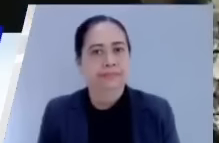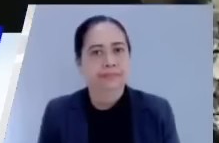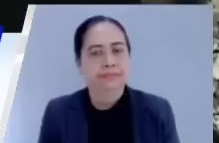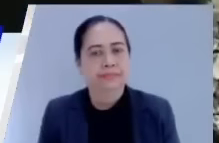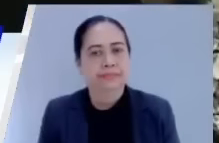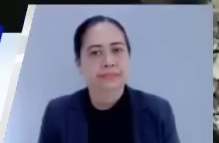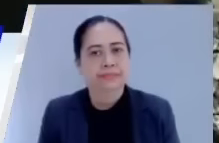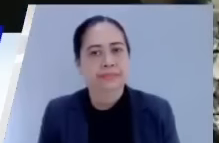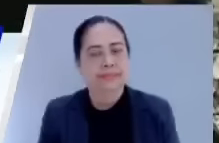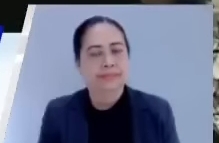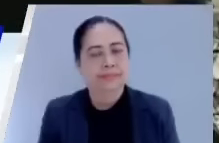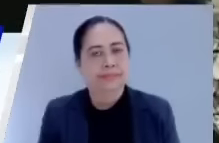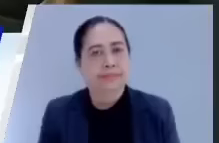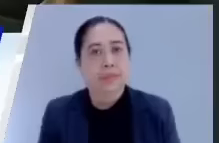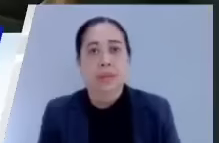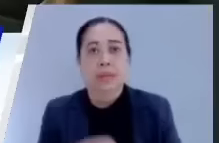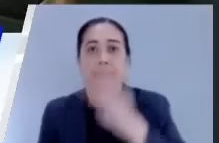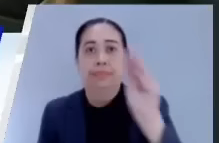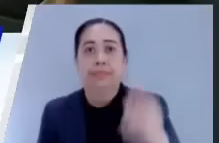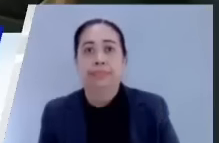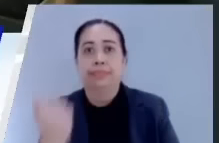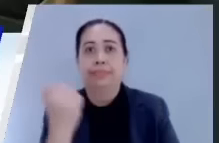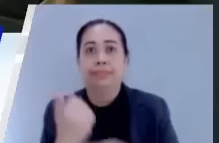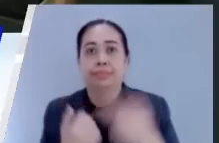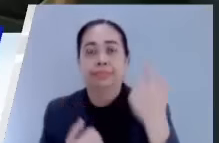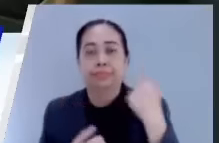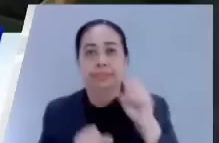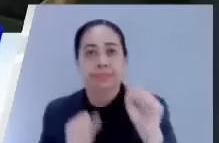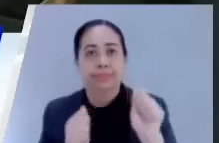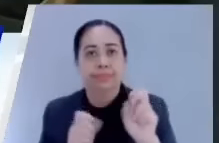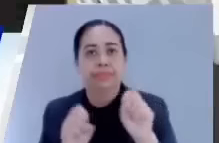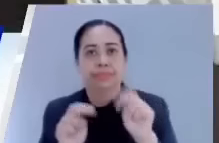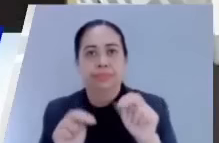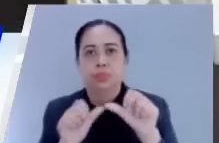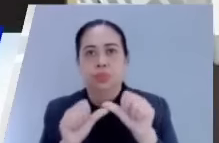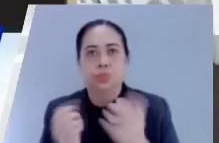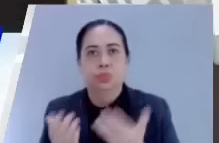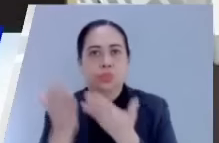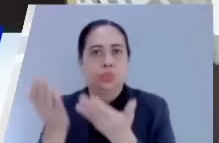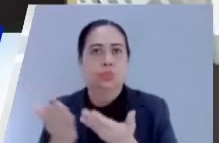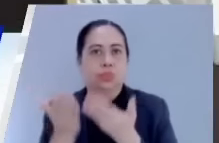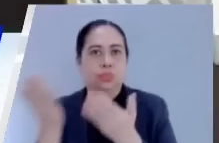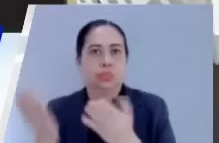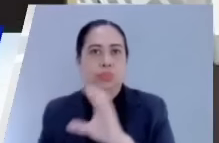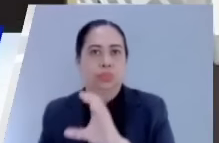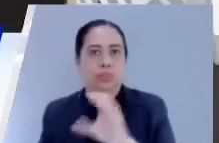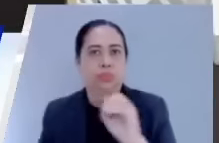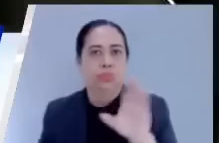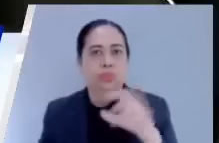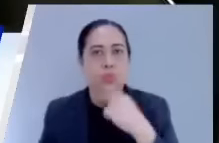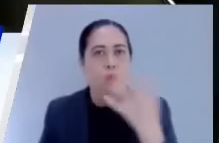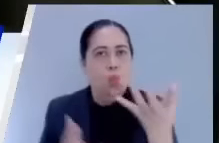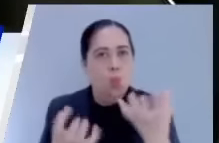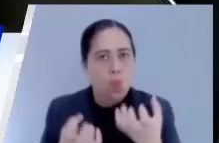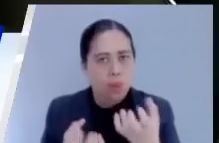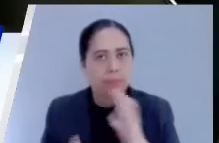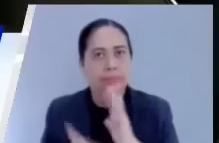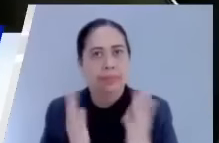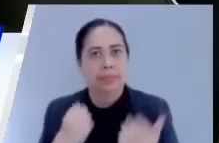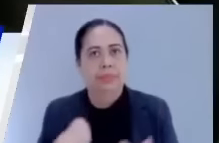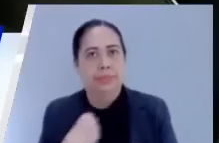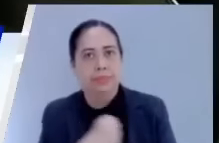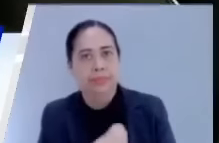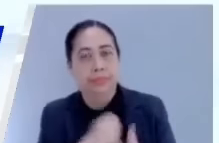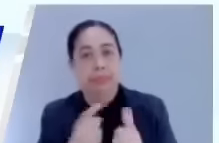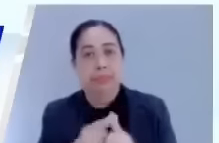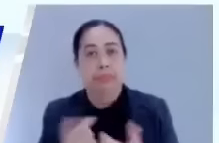Sa Manila Hotel nitong weekend, nagpatuloy ang paghahain ng Certificate of Candidacy ng mga gustong maging senador. Unang naghain ng COC